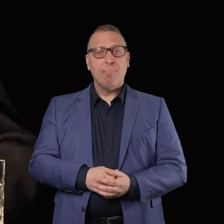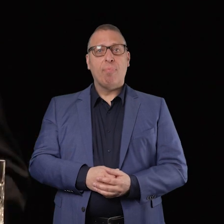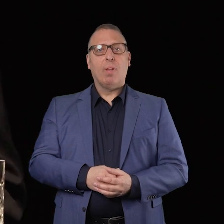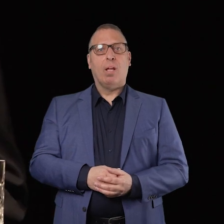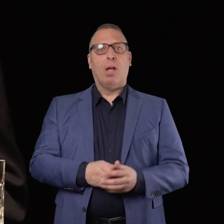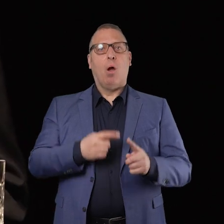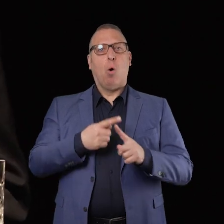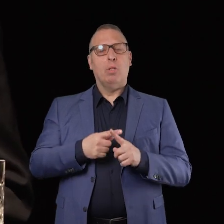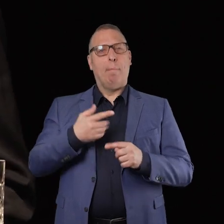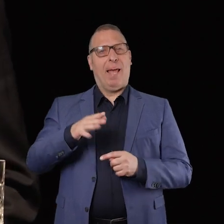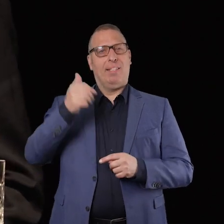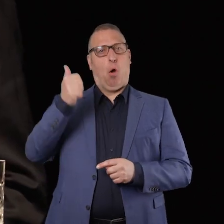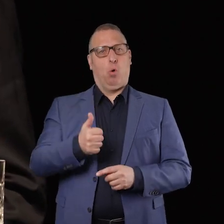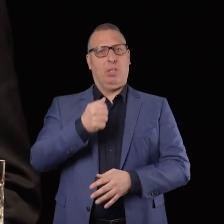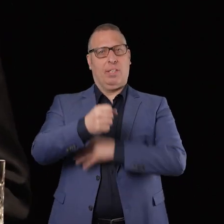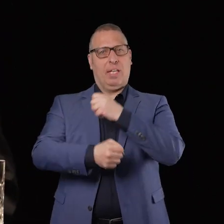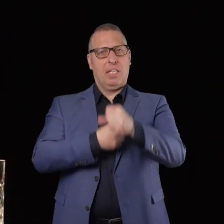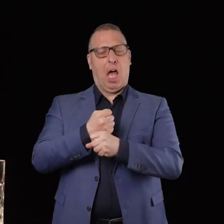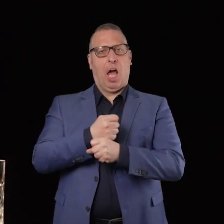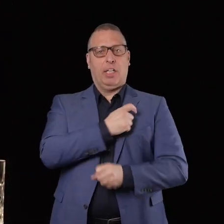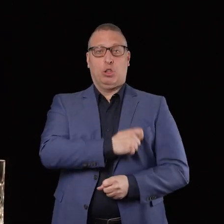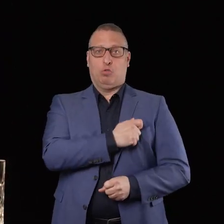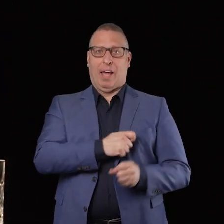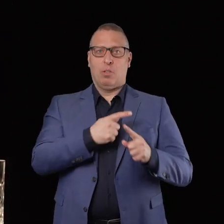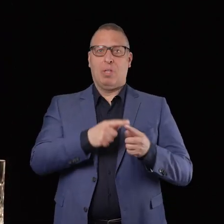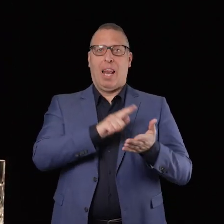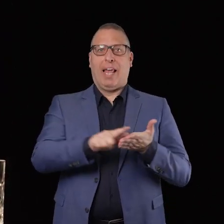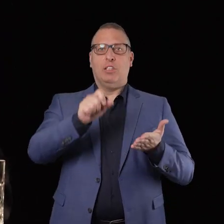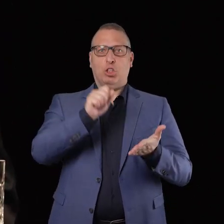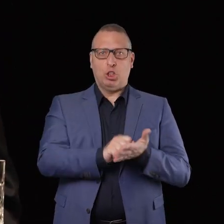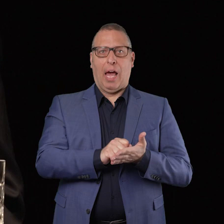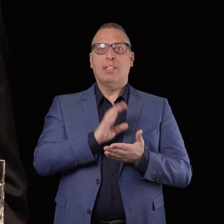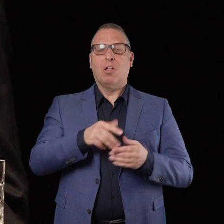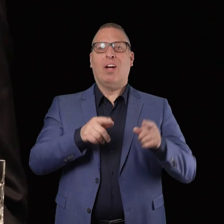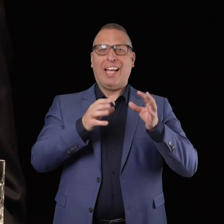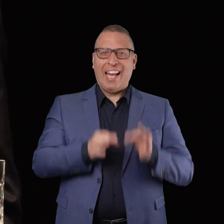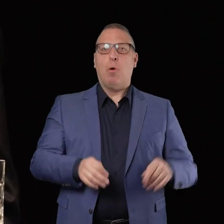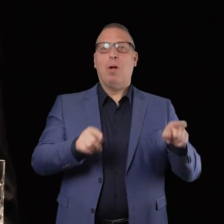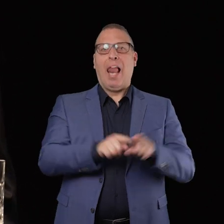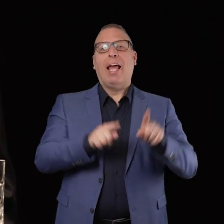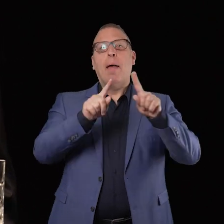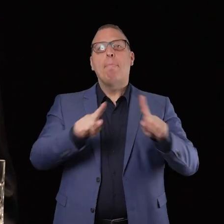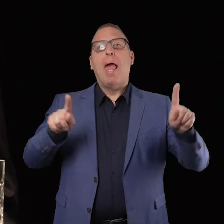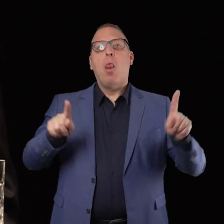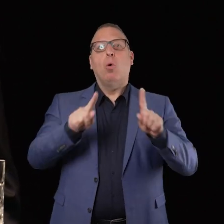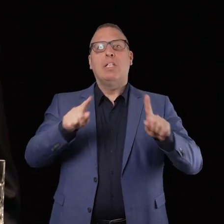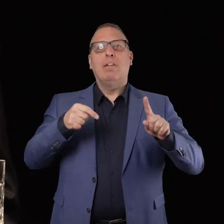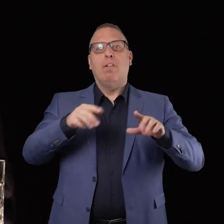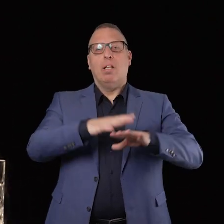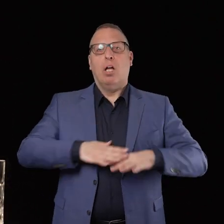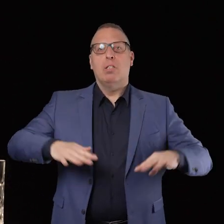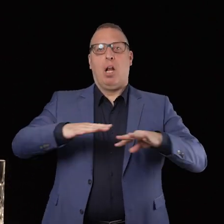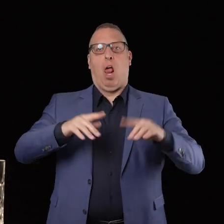Und über 100 Jahre lang hatten die Schweiz und Liechtenstein sogar dieselbe Melodie für unsere